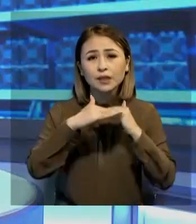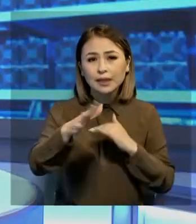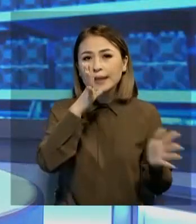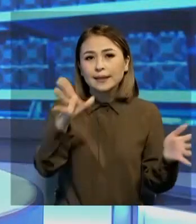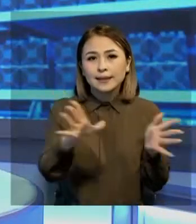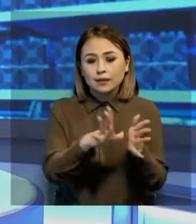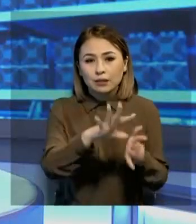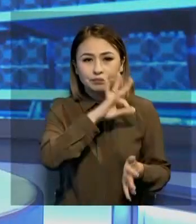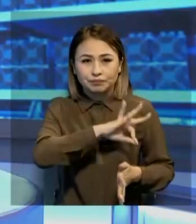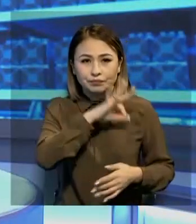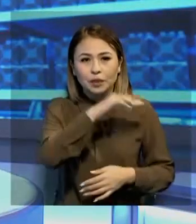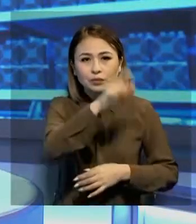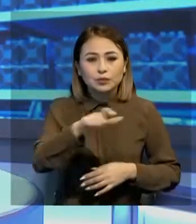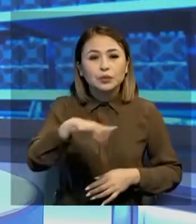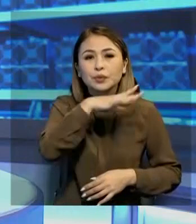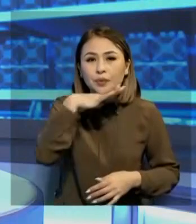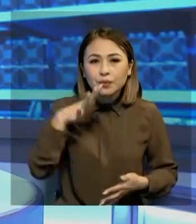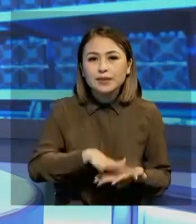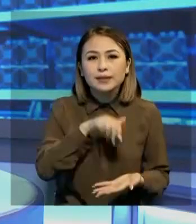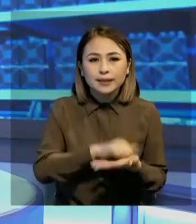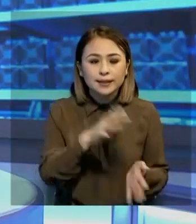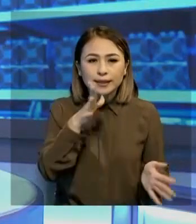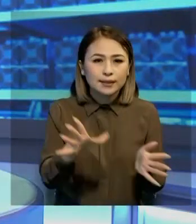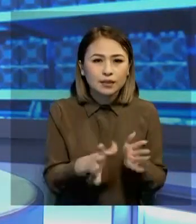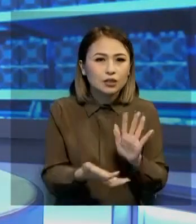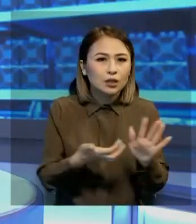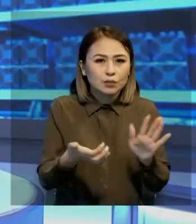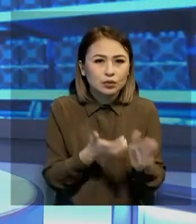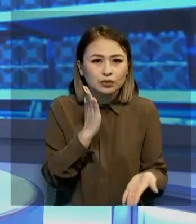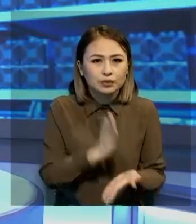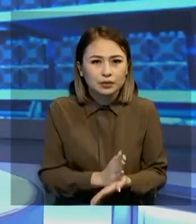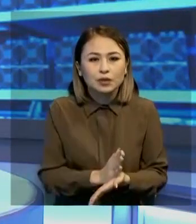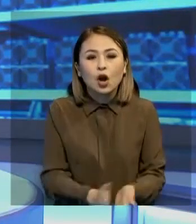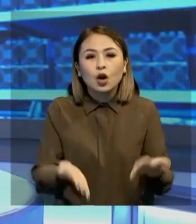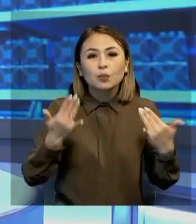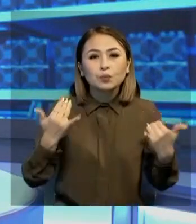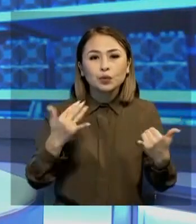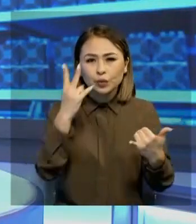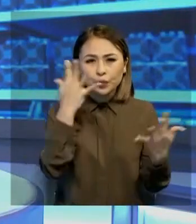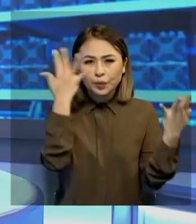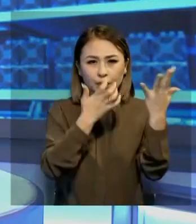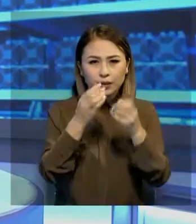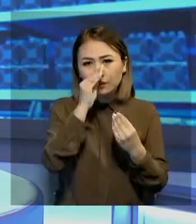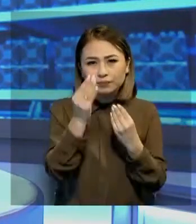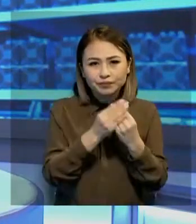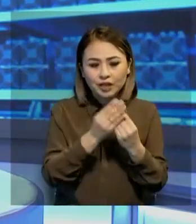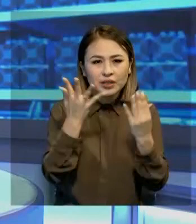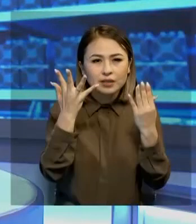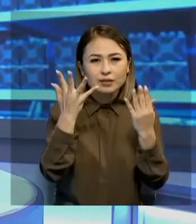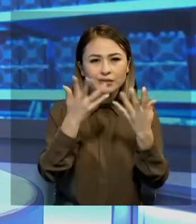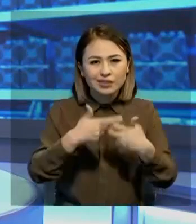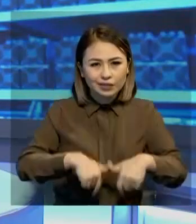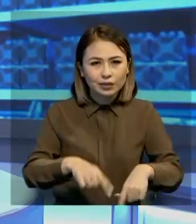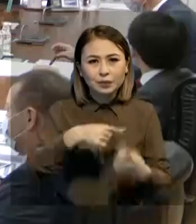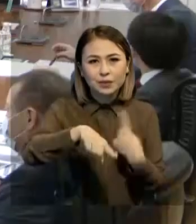Елімізде электр қуатын тұтыну көлемі күрт өсті. Салдарынан энергия тапшылығы туындап отыр. Бұған көлеңкелі цифрлық